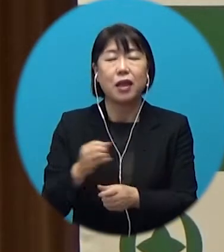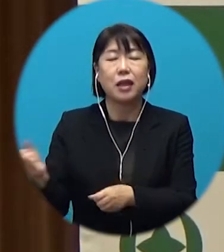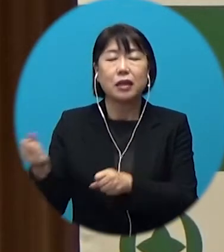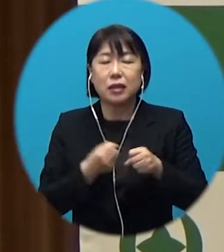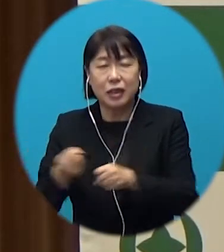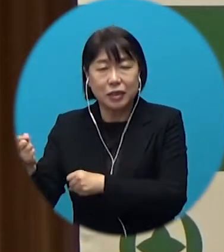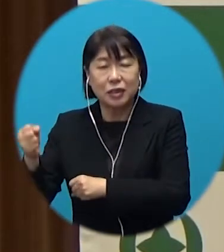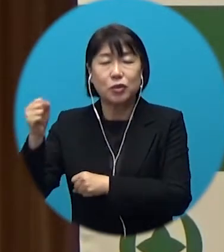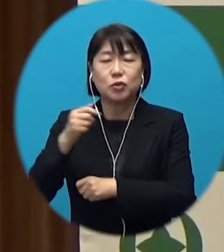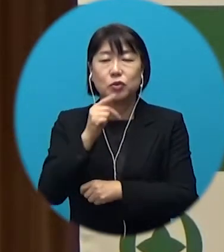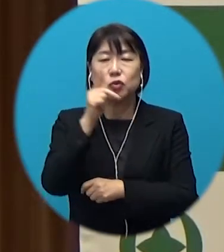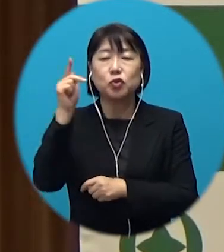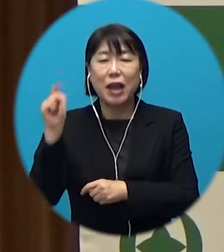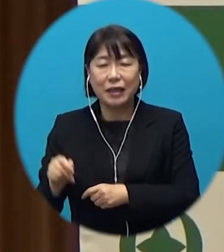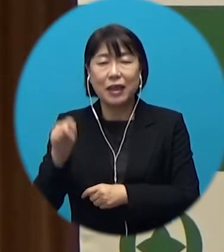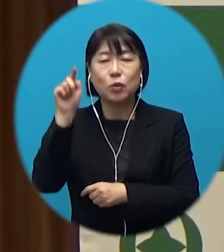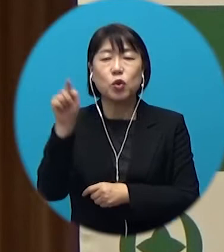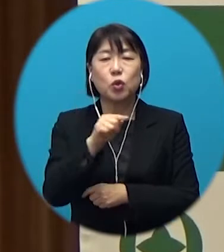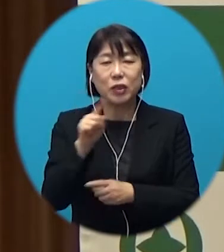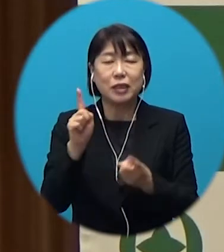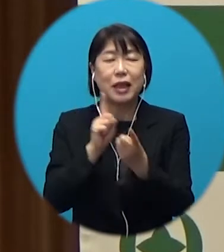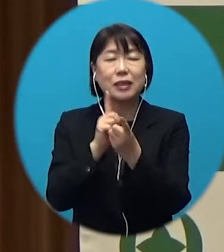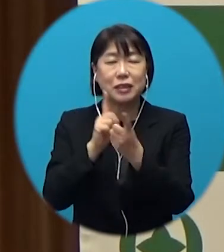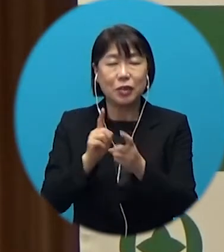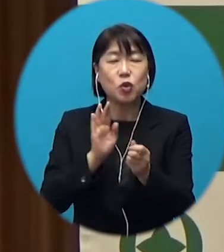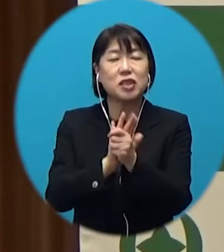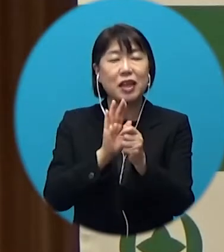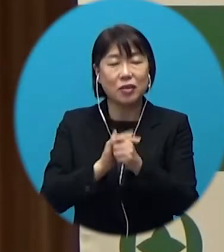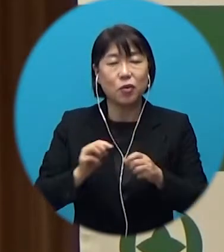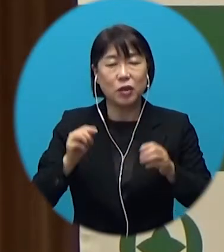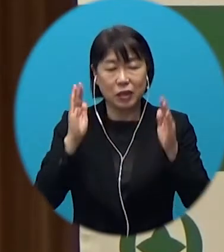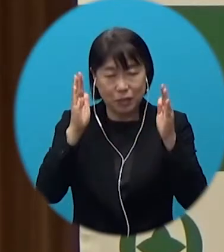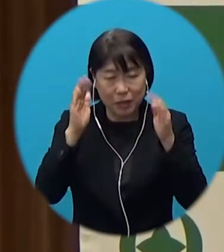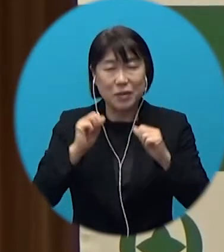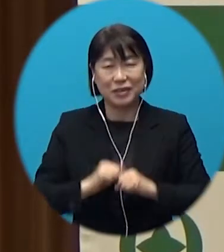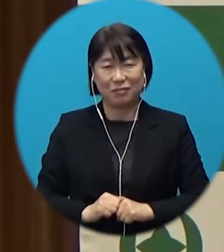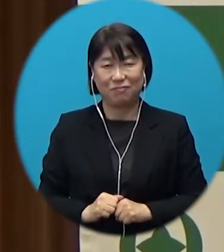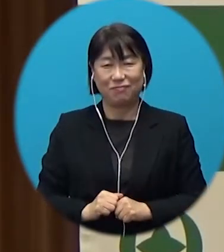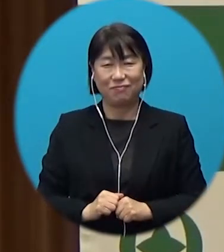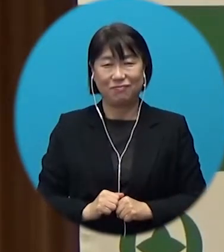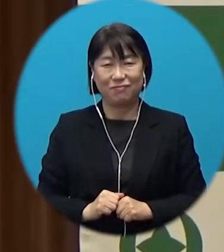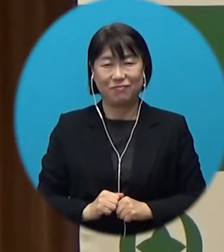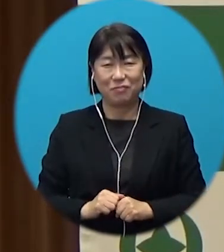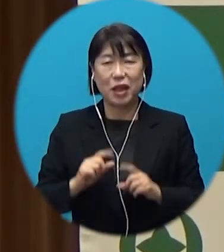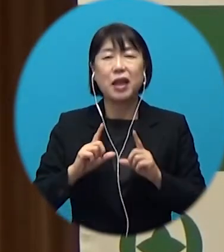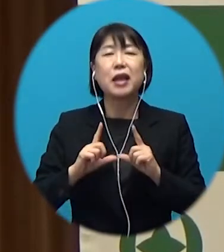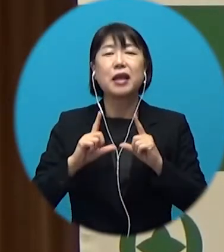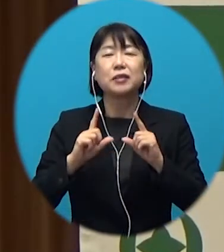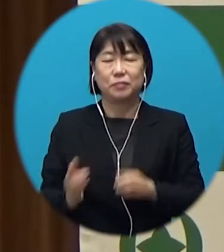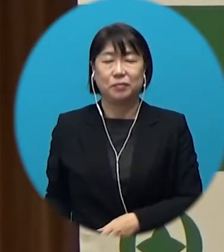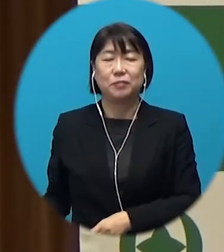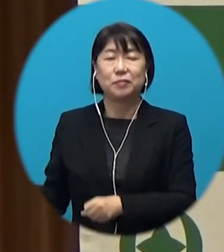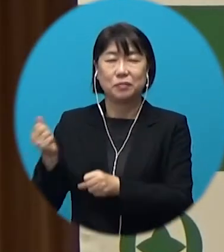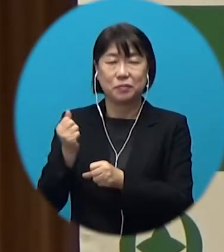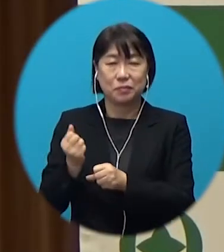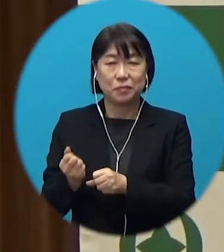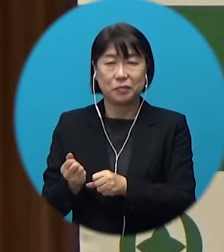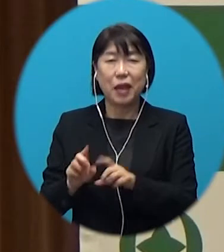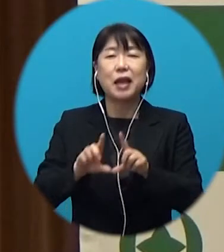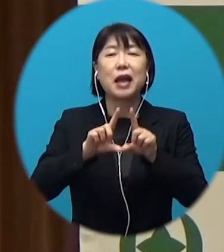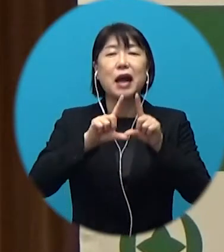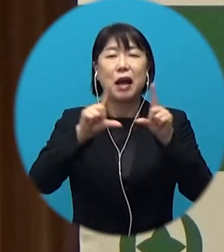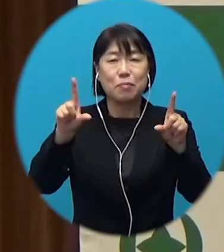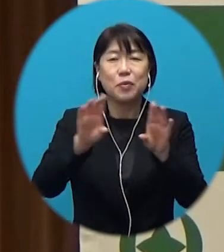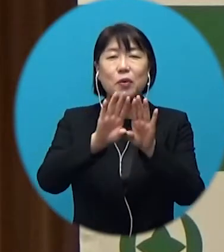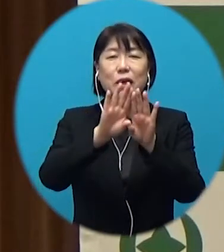ライナの方々への支援に努めてまいりたいと思っております。それでは発表事項に移って、発表事項についてお話し